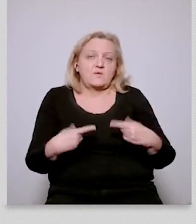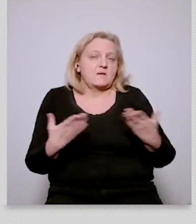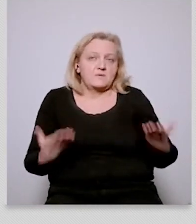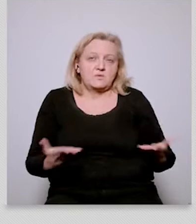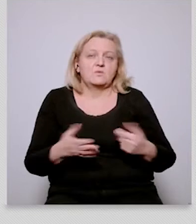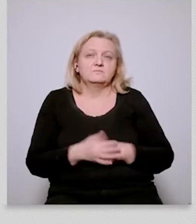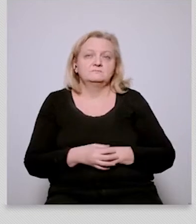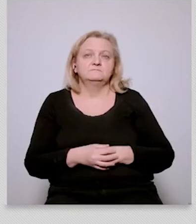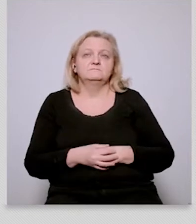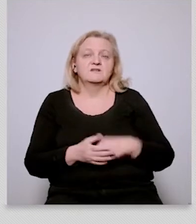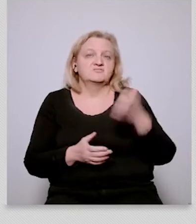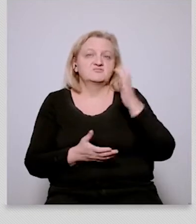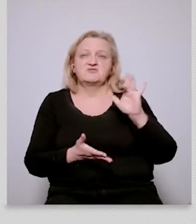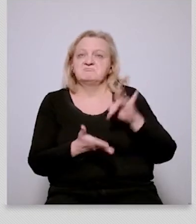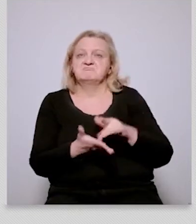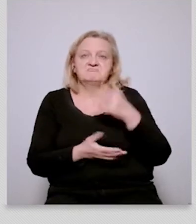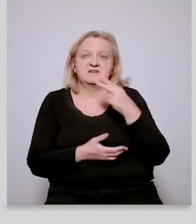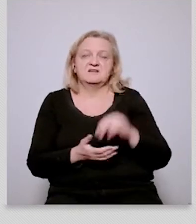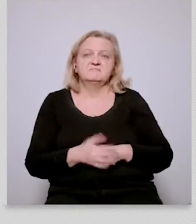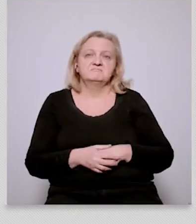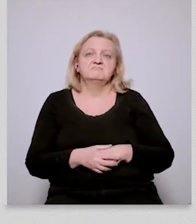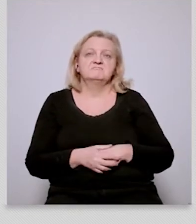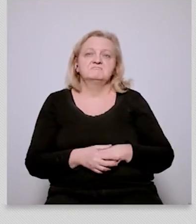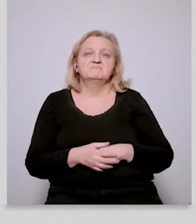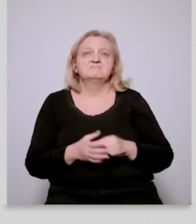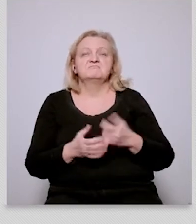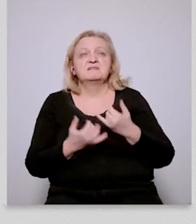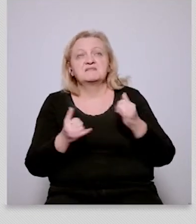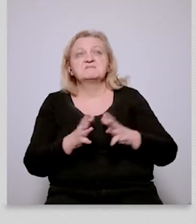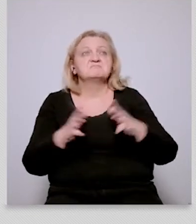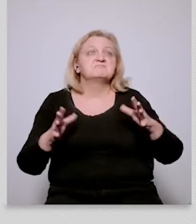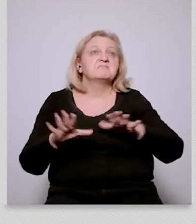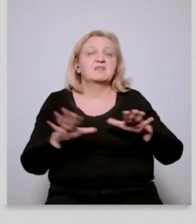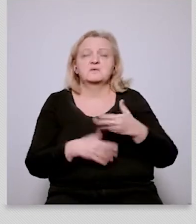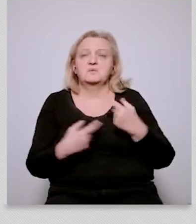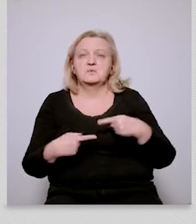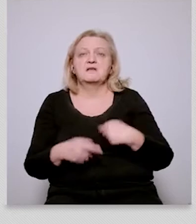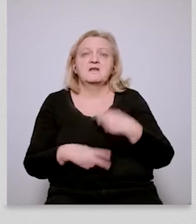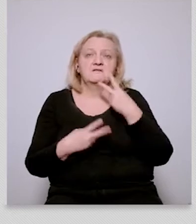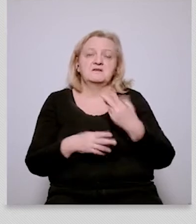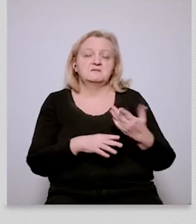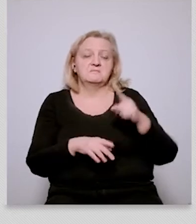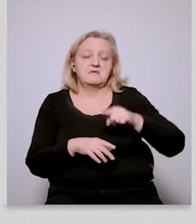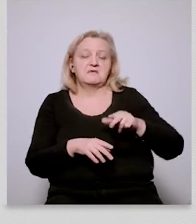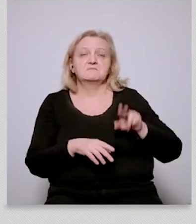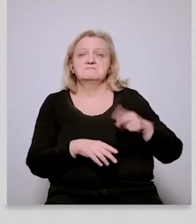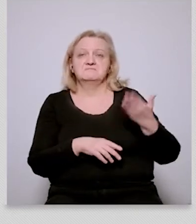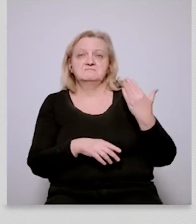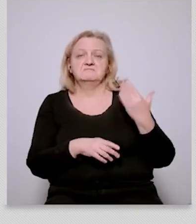nie w Czechach i pewnie w szerszym regionie również nie miało to miejsca i widzimy też w ostatnich miesiącach